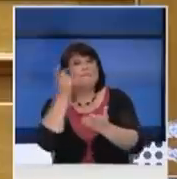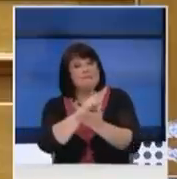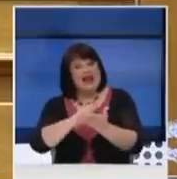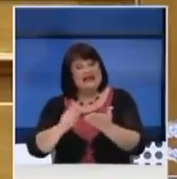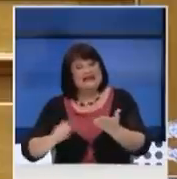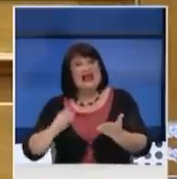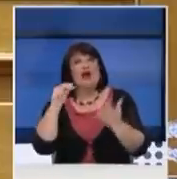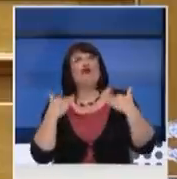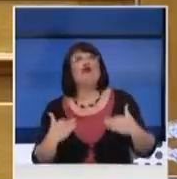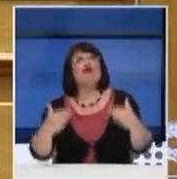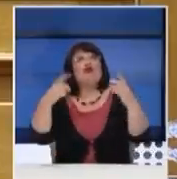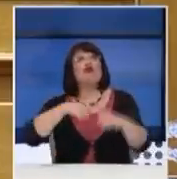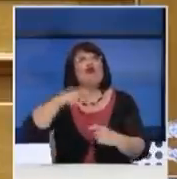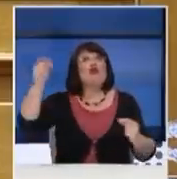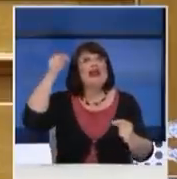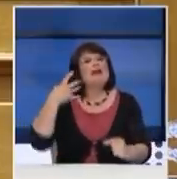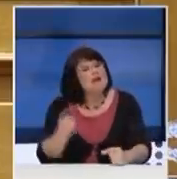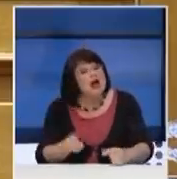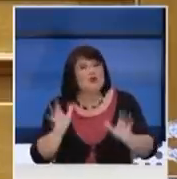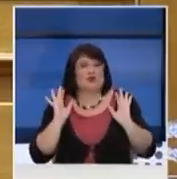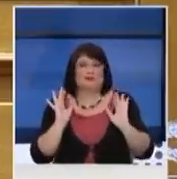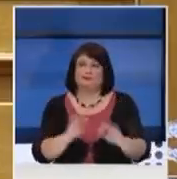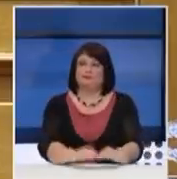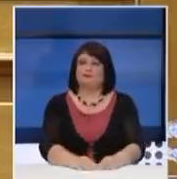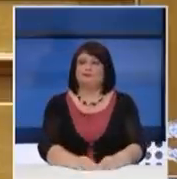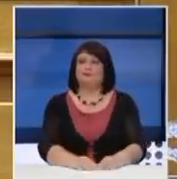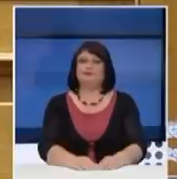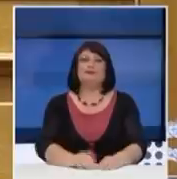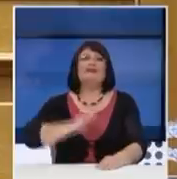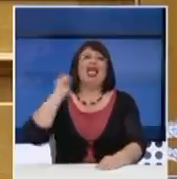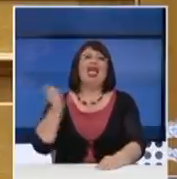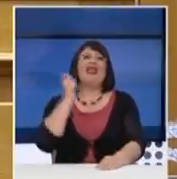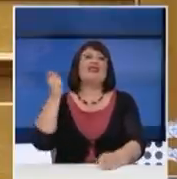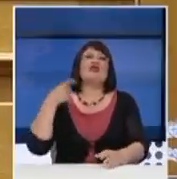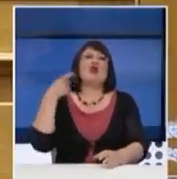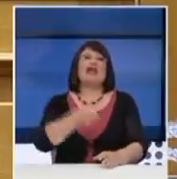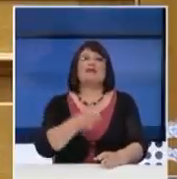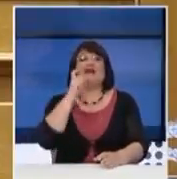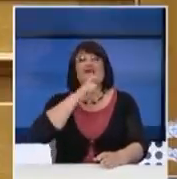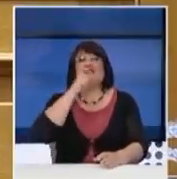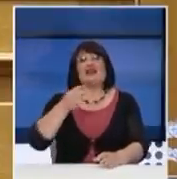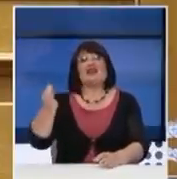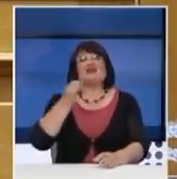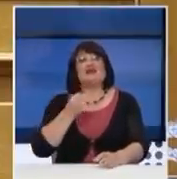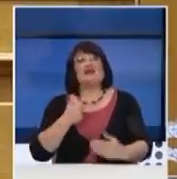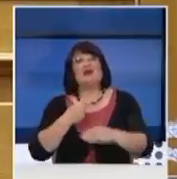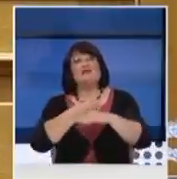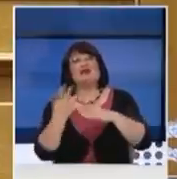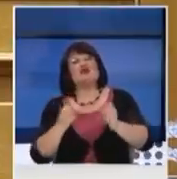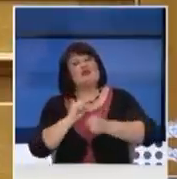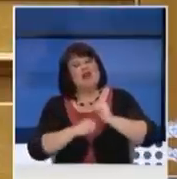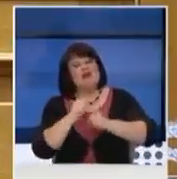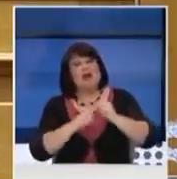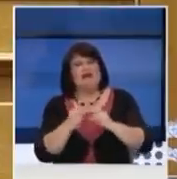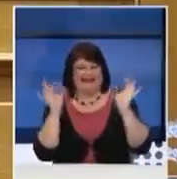της Κυπριακής Βουλής οι δηλώσεις Ρολάνδη. Και αυτό ήταν εθνικό έγκλημα. Ήρθε και έγινε ματά εδώ και μας είπε ότι μας έσωσε από παντού. Ότι ο Πασόκ έκανε αγώνα για